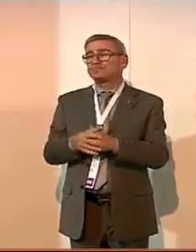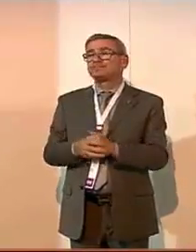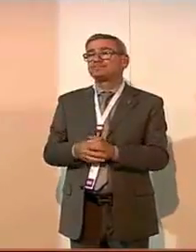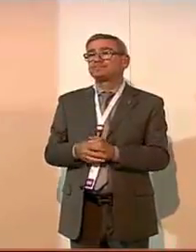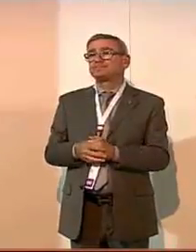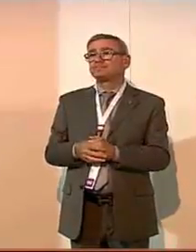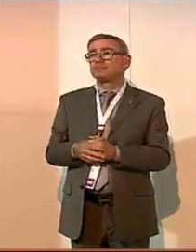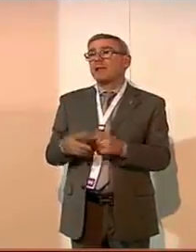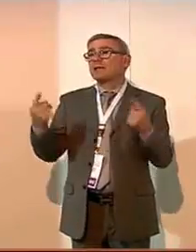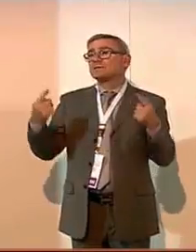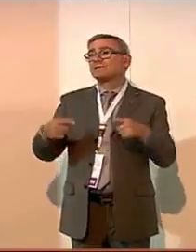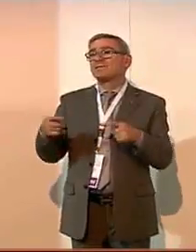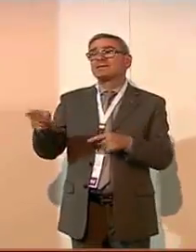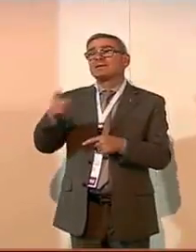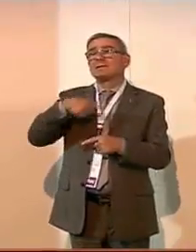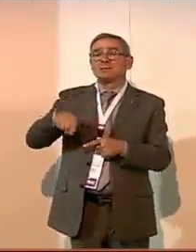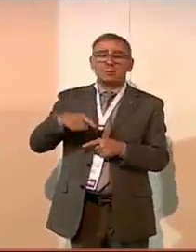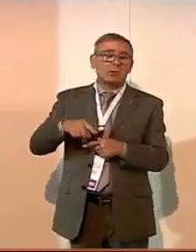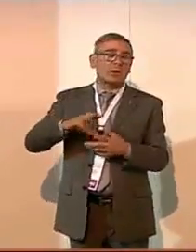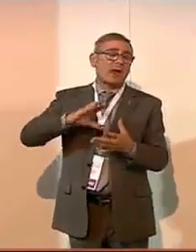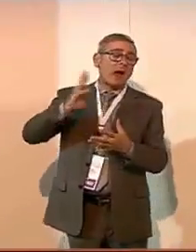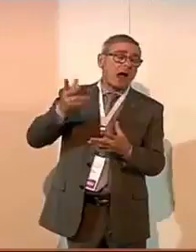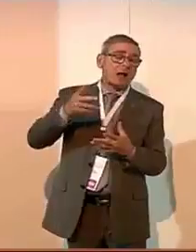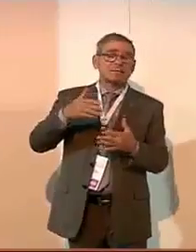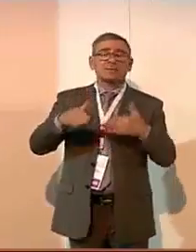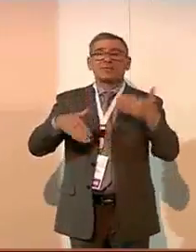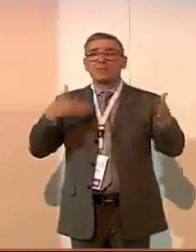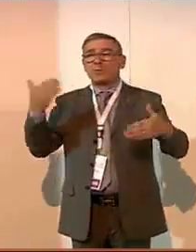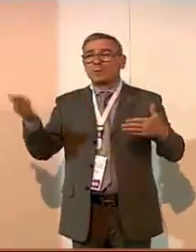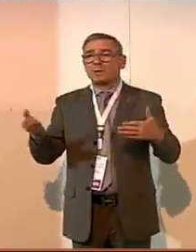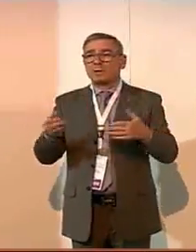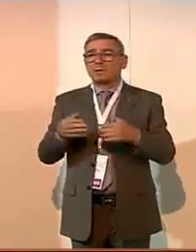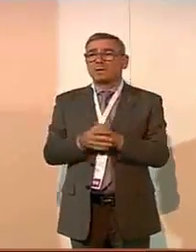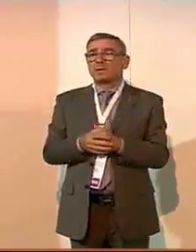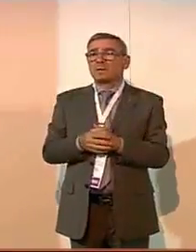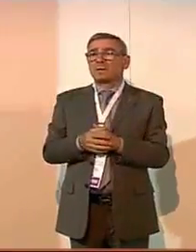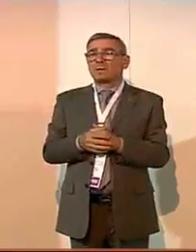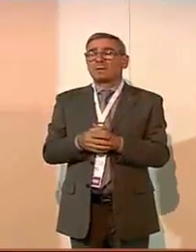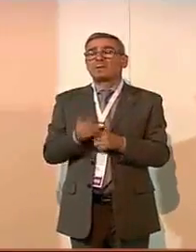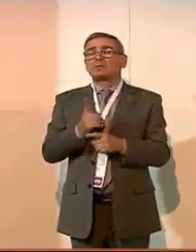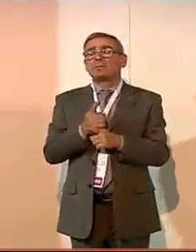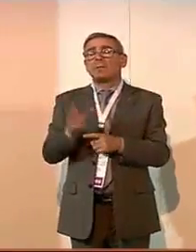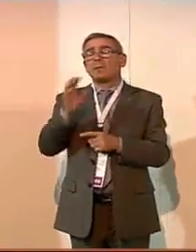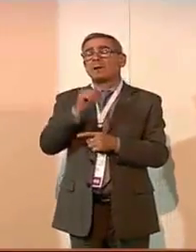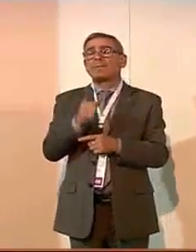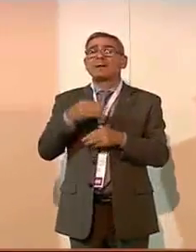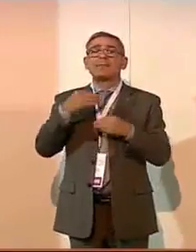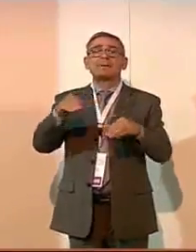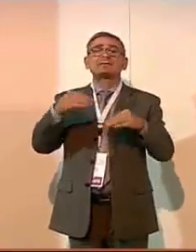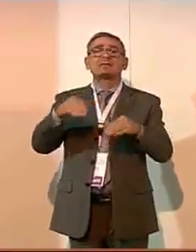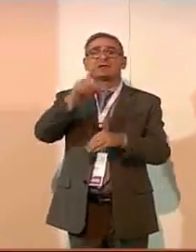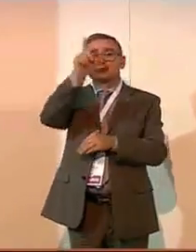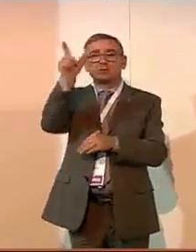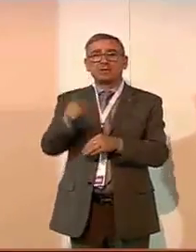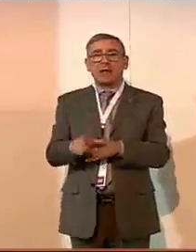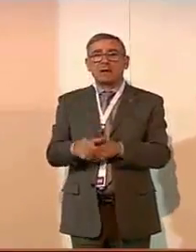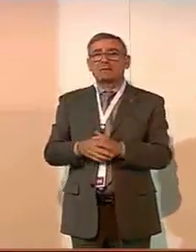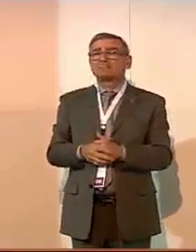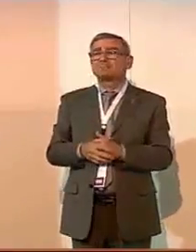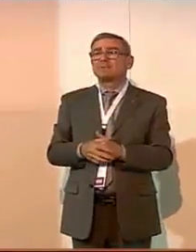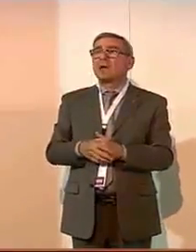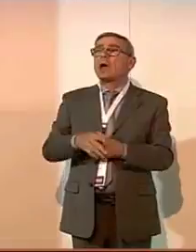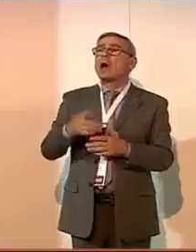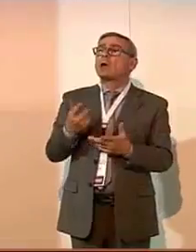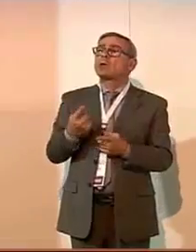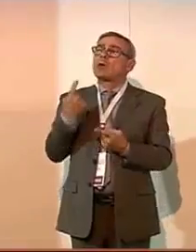sfida di noi e dei tanti fuori e capire quale messaggio portiamo nel paese e allora la seconda cosa da fare è